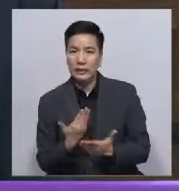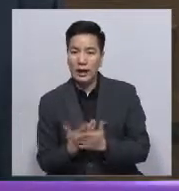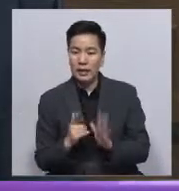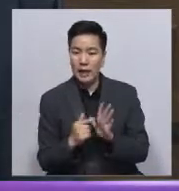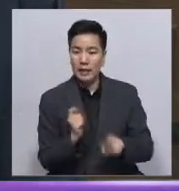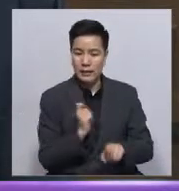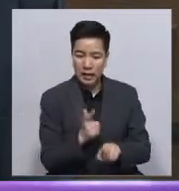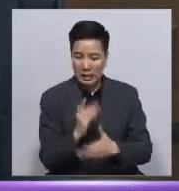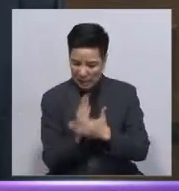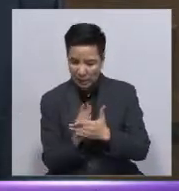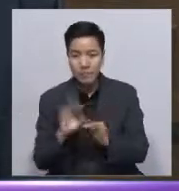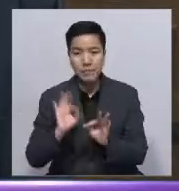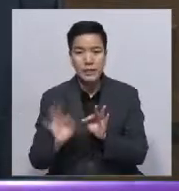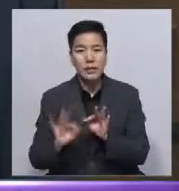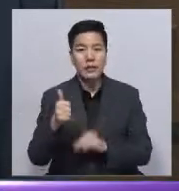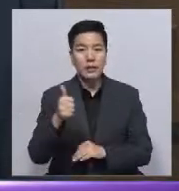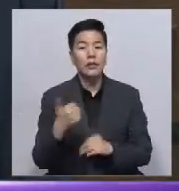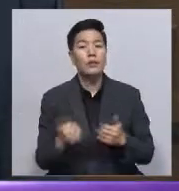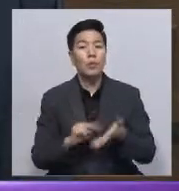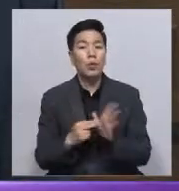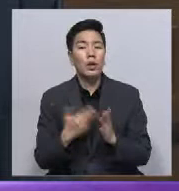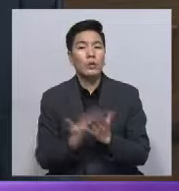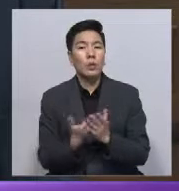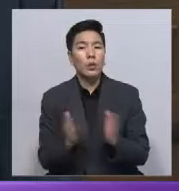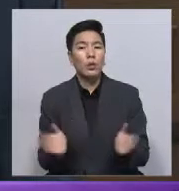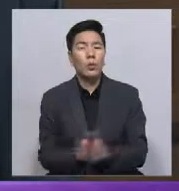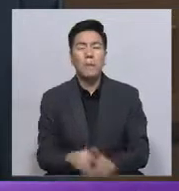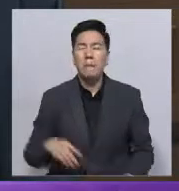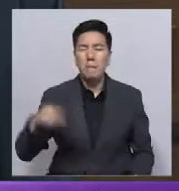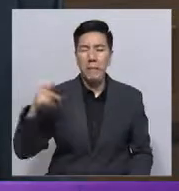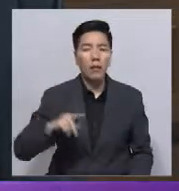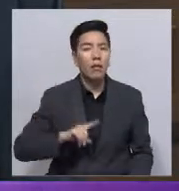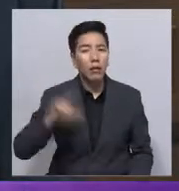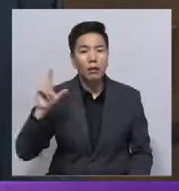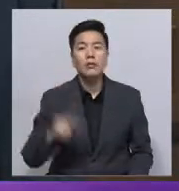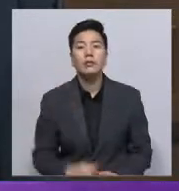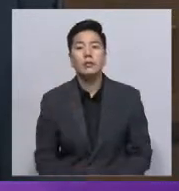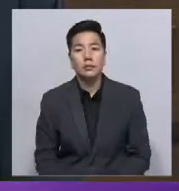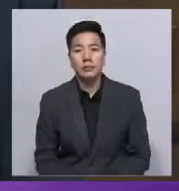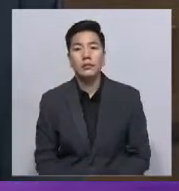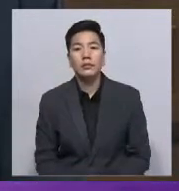ายาที่เราใช้อยู่นะครับซึ่งก็เป็นจำนวนเงินเป็นพันล้านบาทเหมือนกันครับ